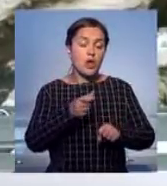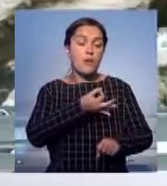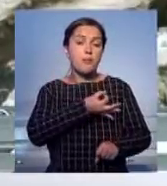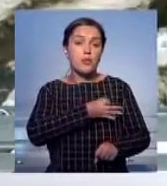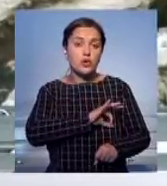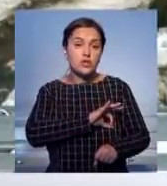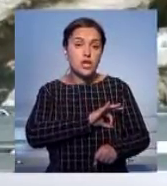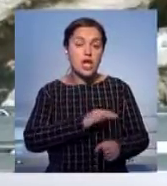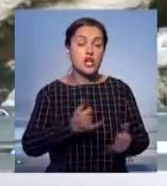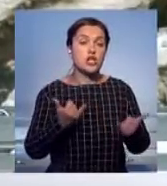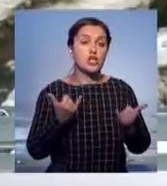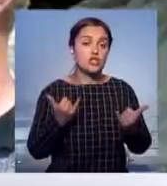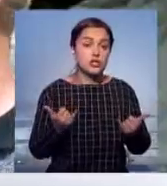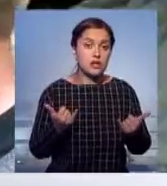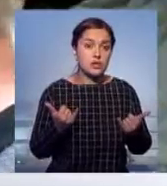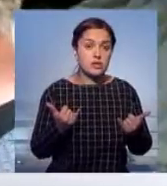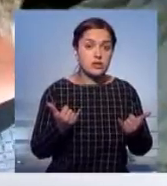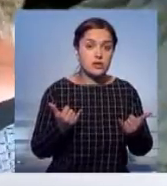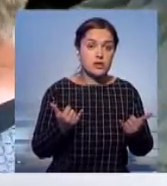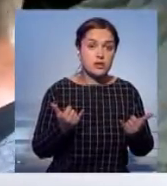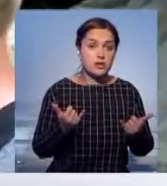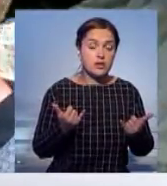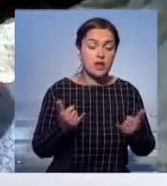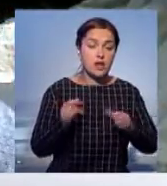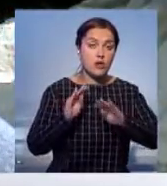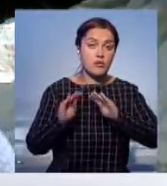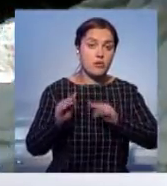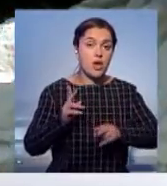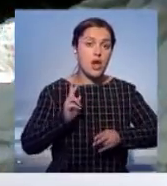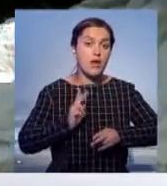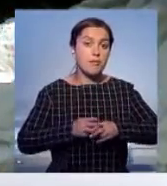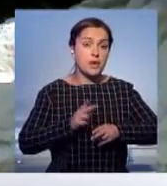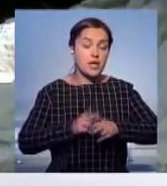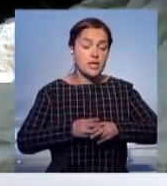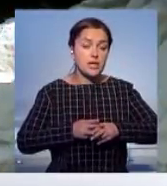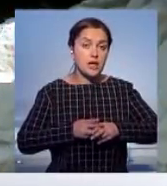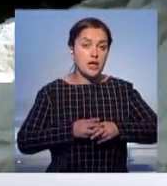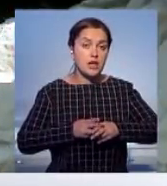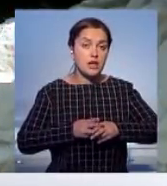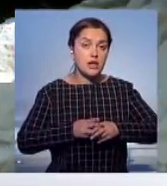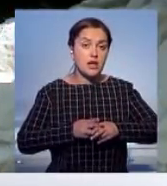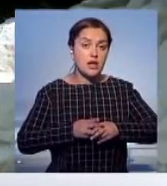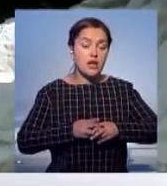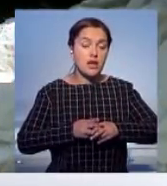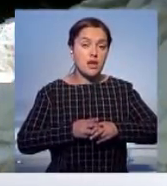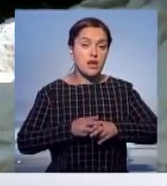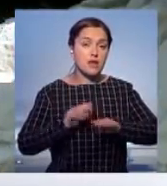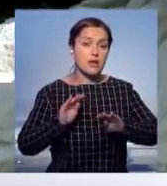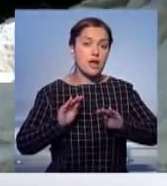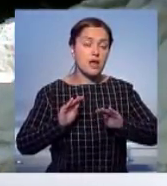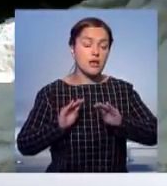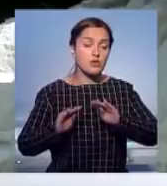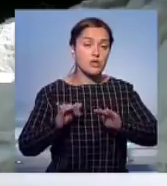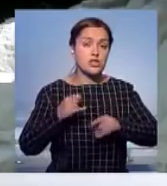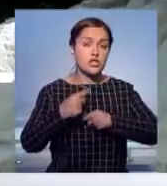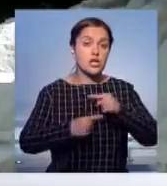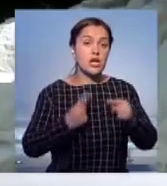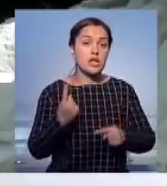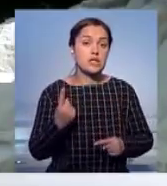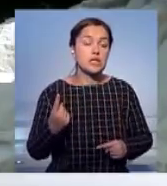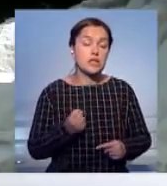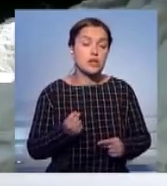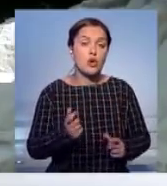пользоваться. На данный момент ведется установка металлоконструкций. И через неделю будет